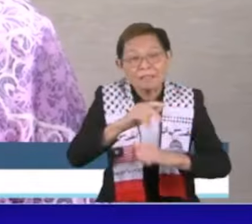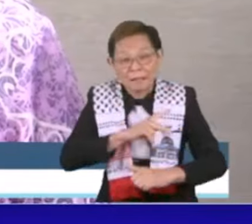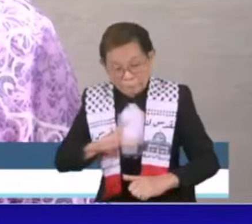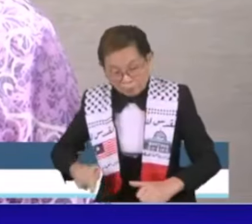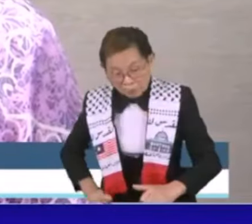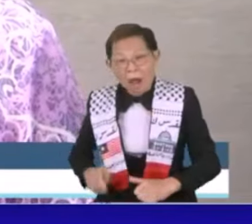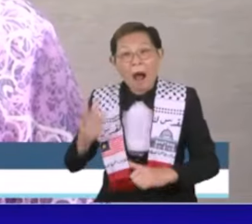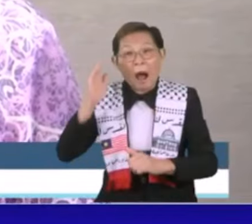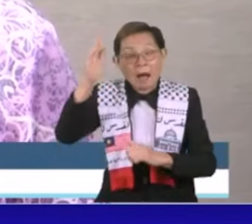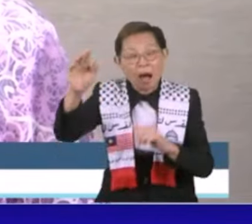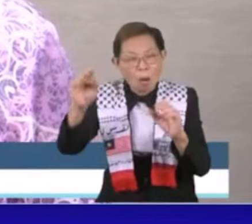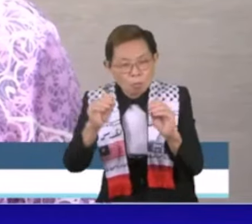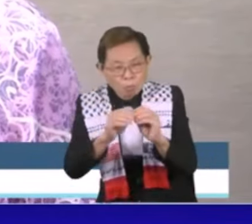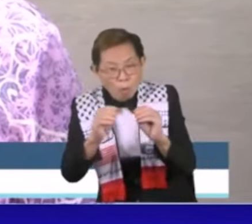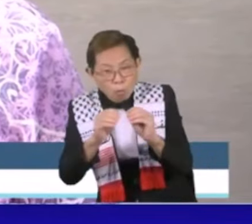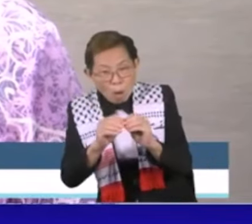lebih